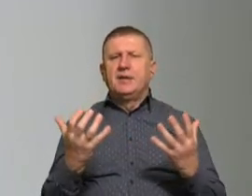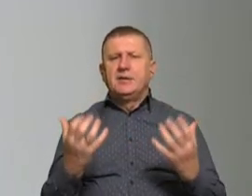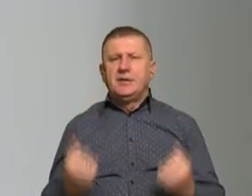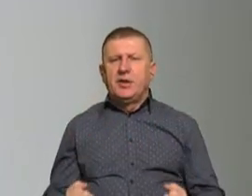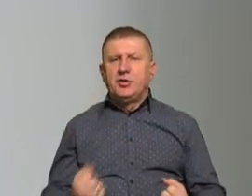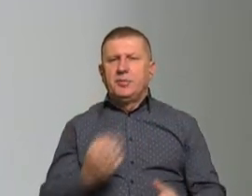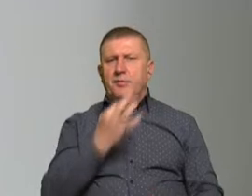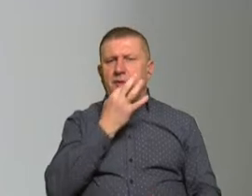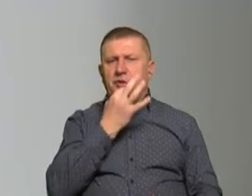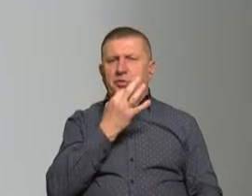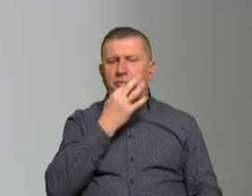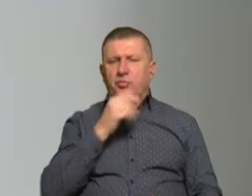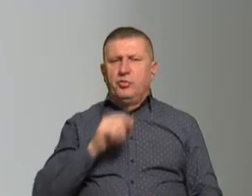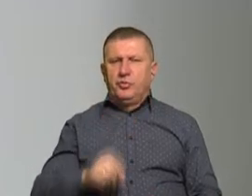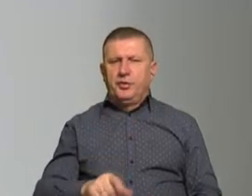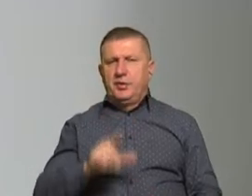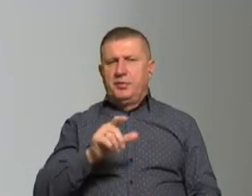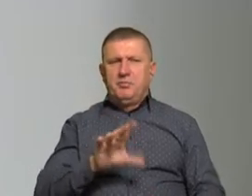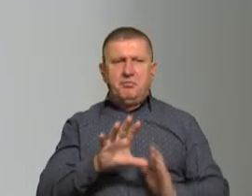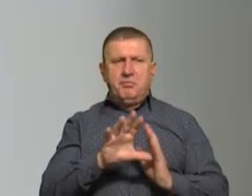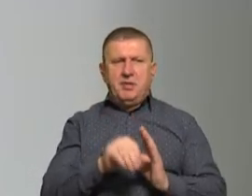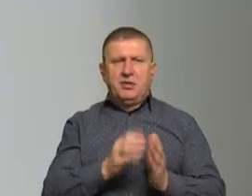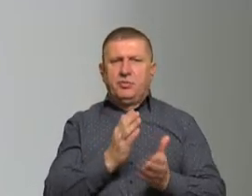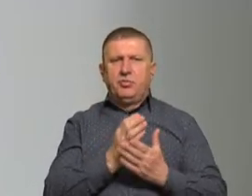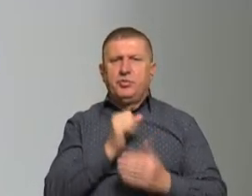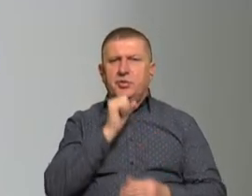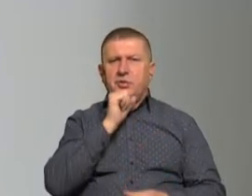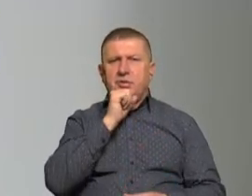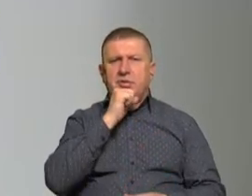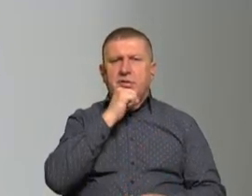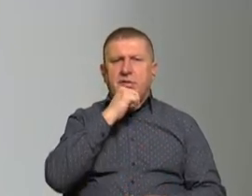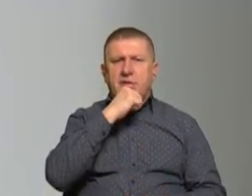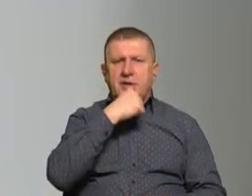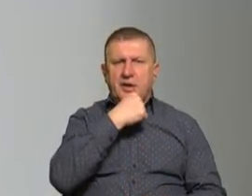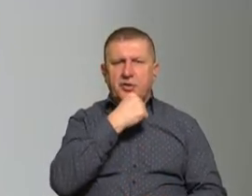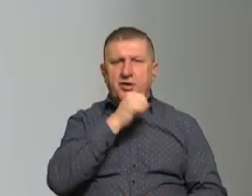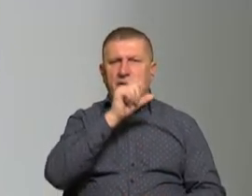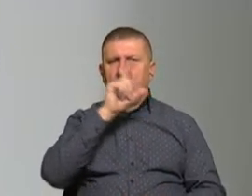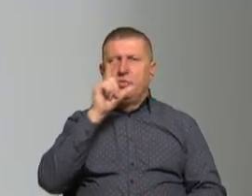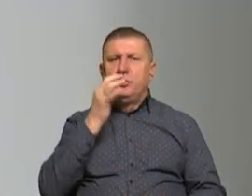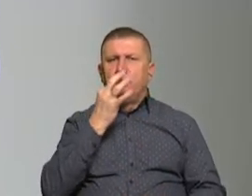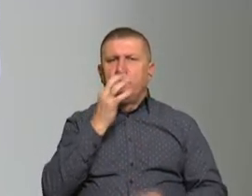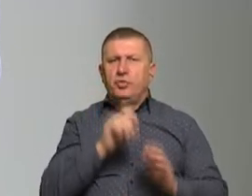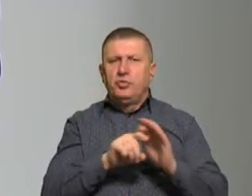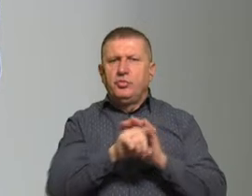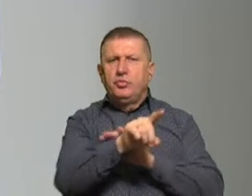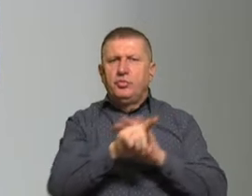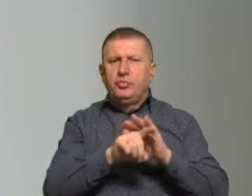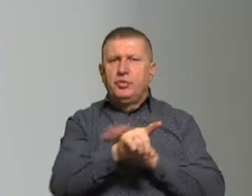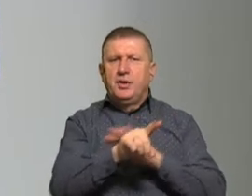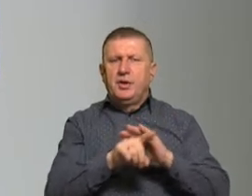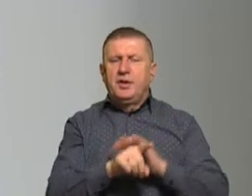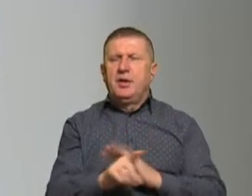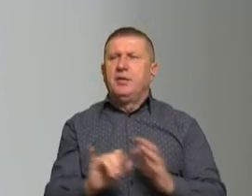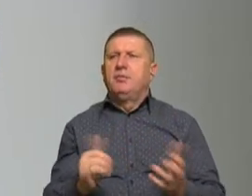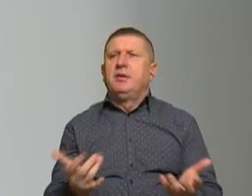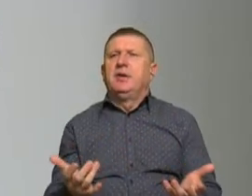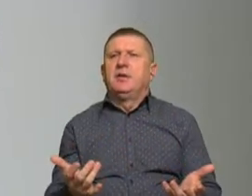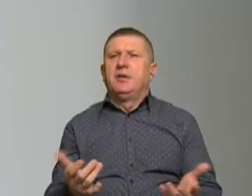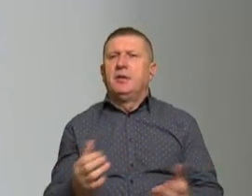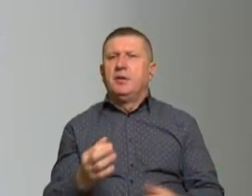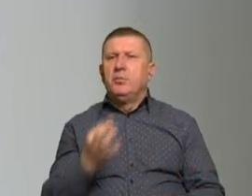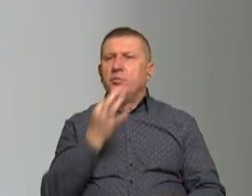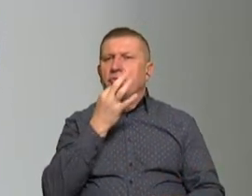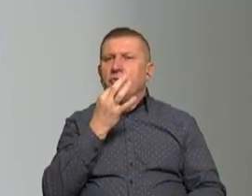młodych. Miasto wyludnia się, starzeje się. I na pewno dużą szansą jest to, żeby zatrzymywać tych młodych studentów,